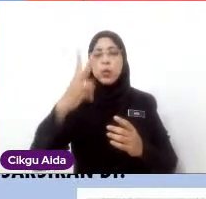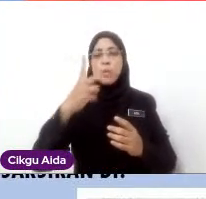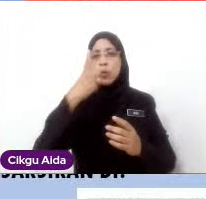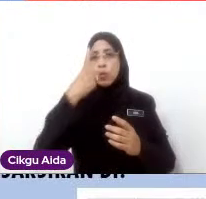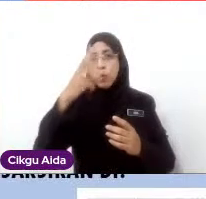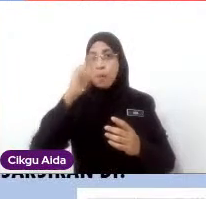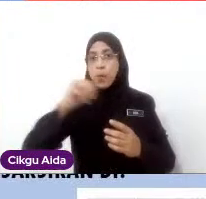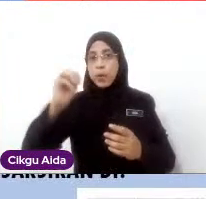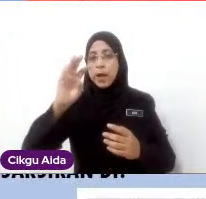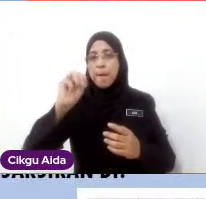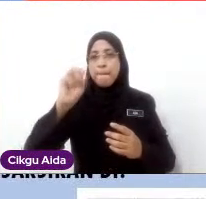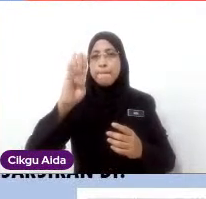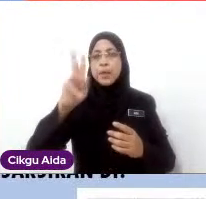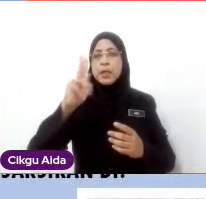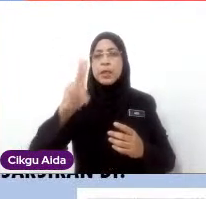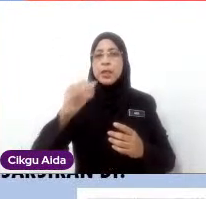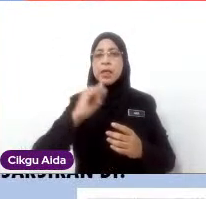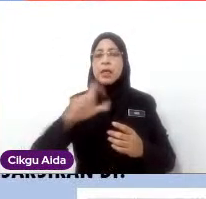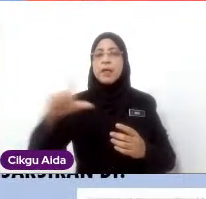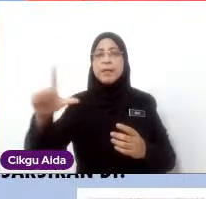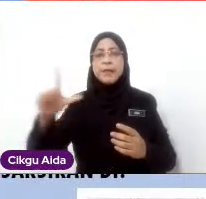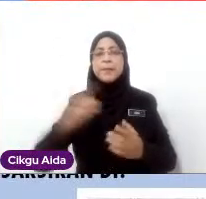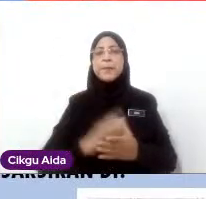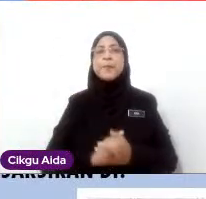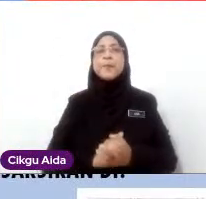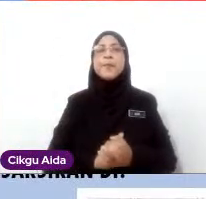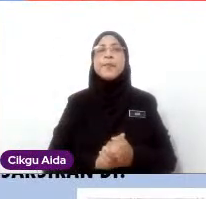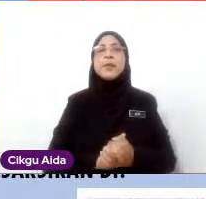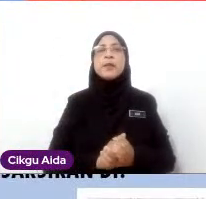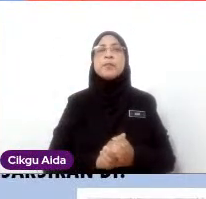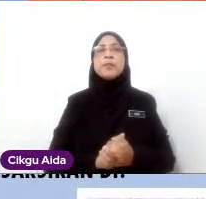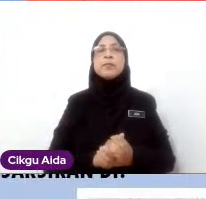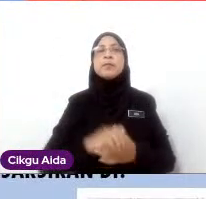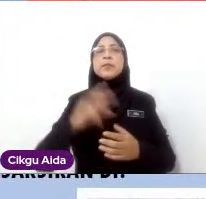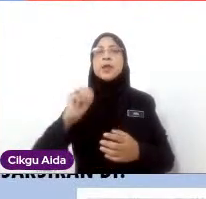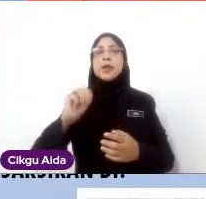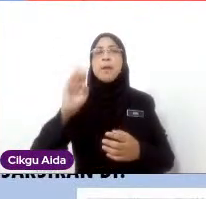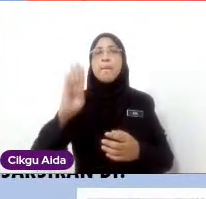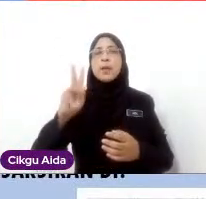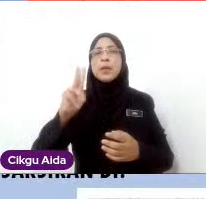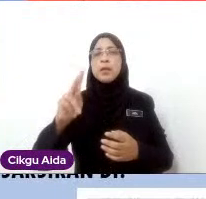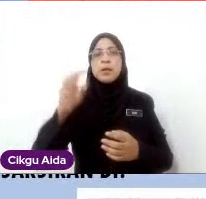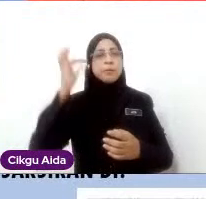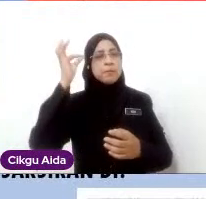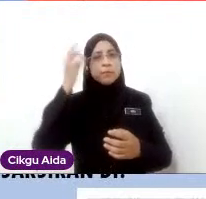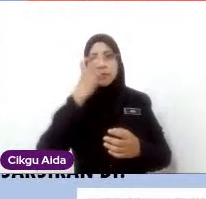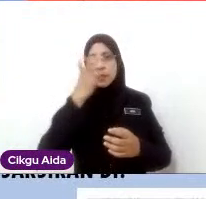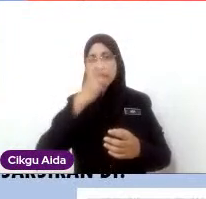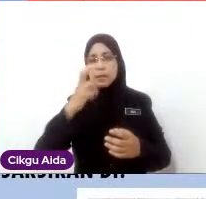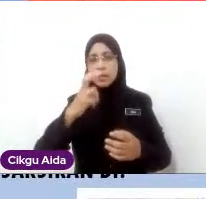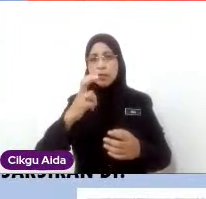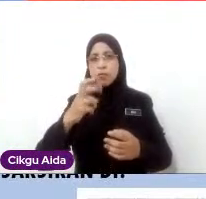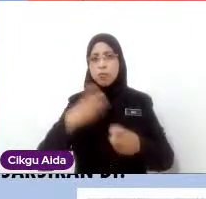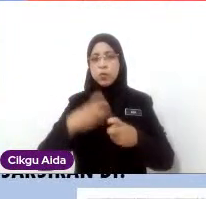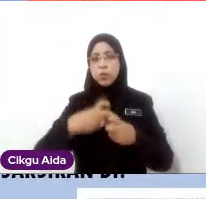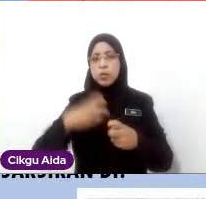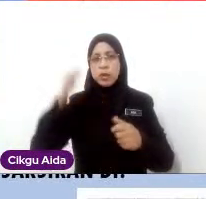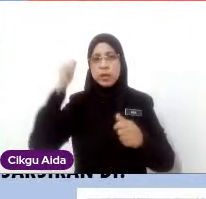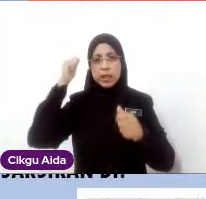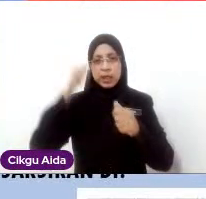semua kreatif sangat. Okay, isu dia MBK Penglihatan ni dia suka nak ingat dan kuasai ejaan dan huruf